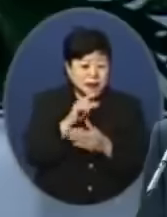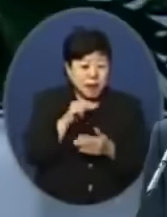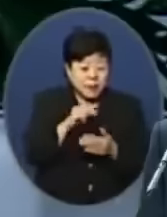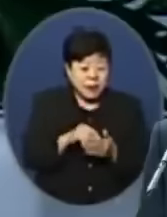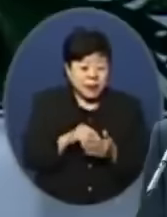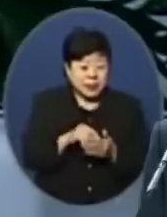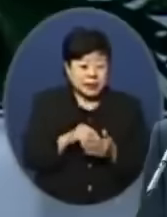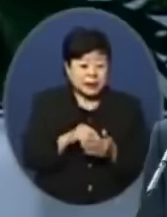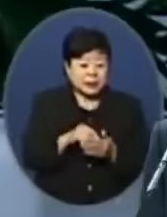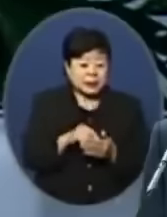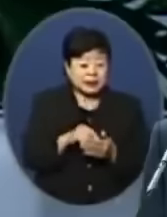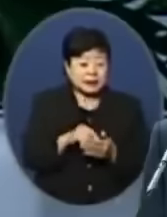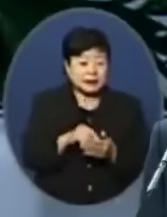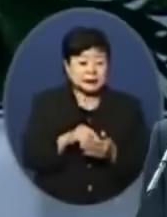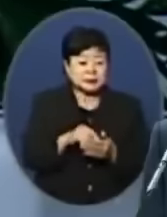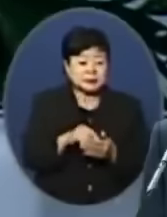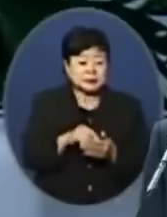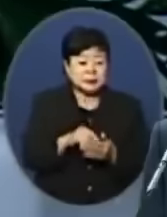마음속에